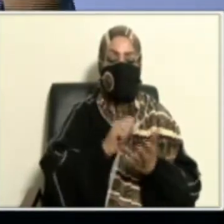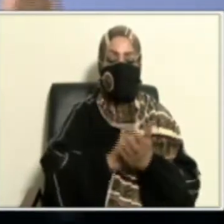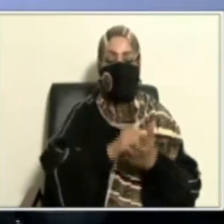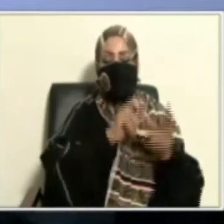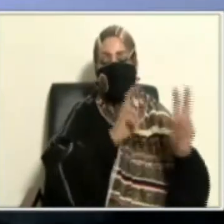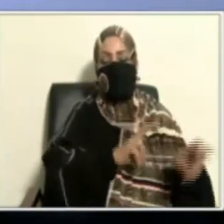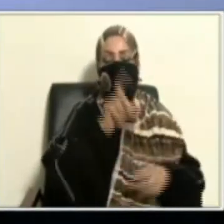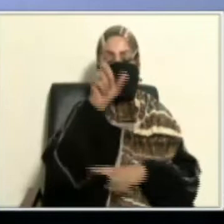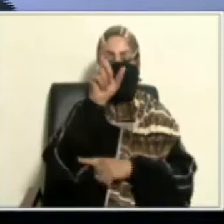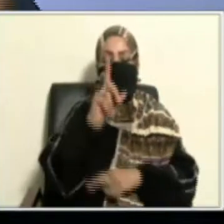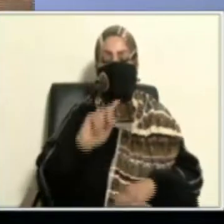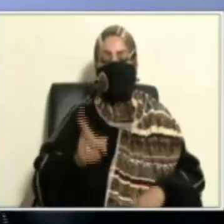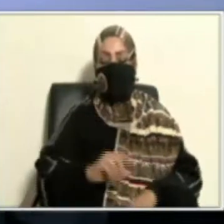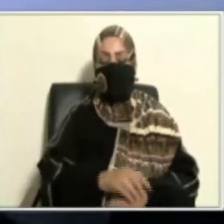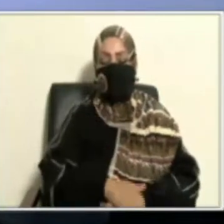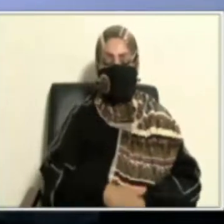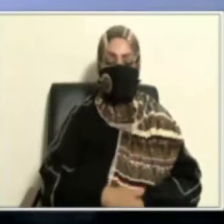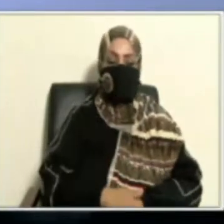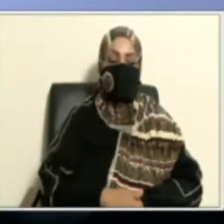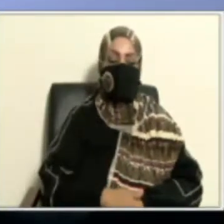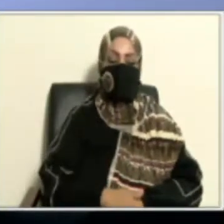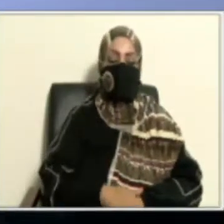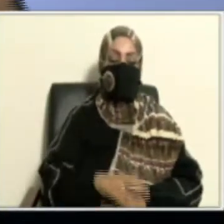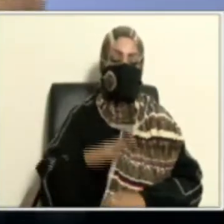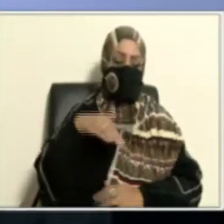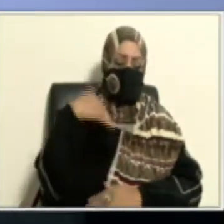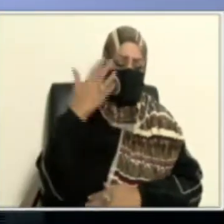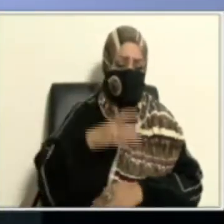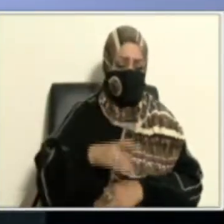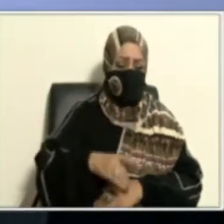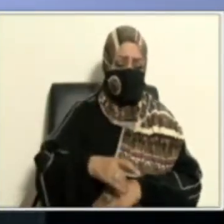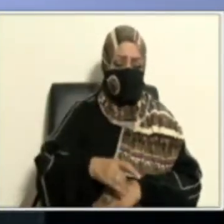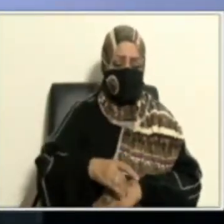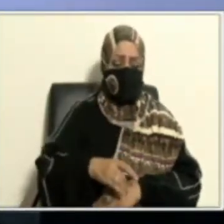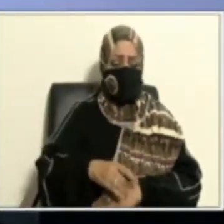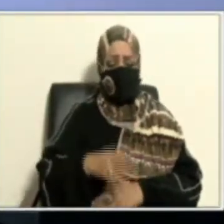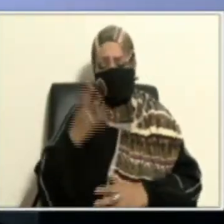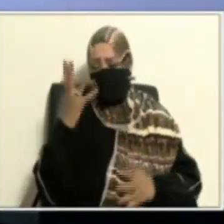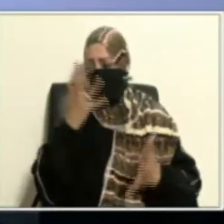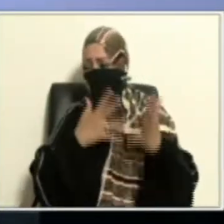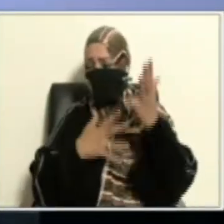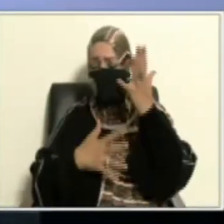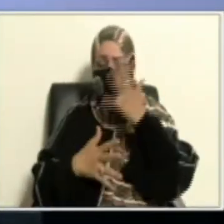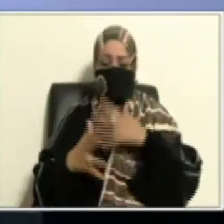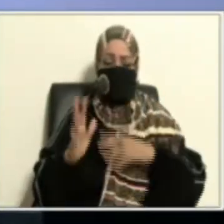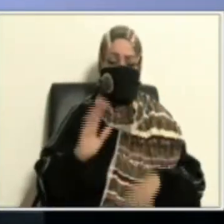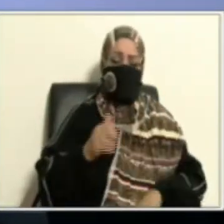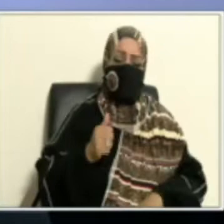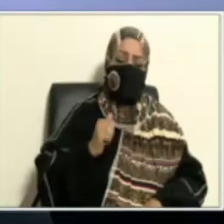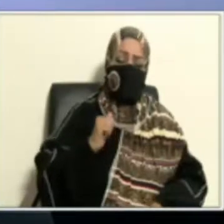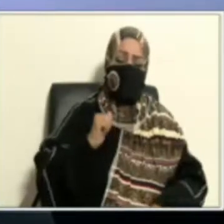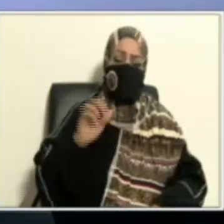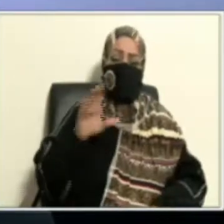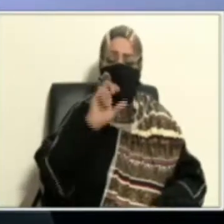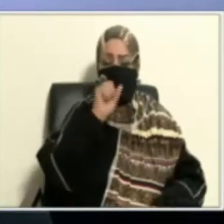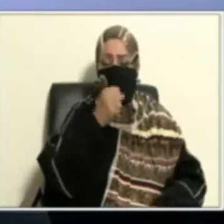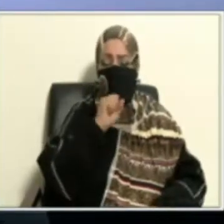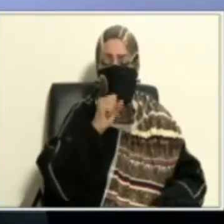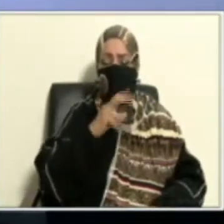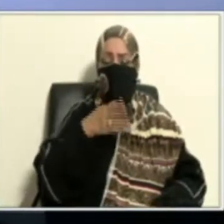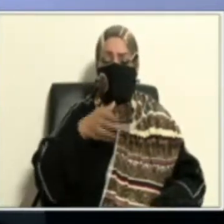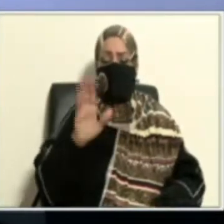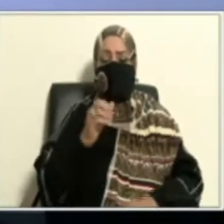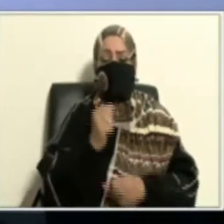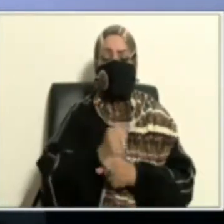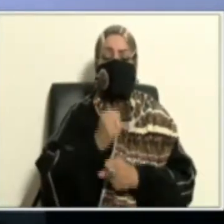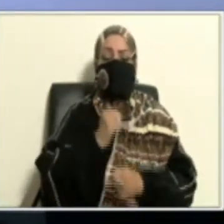بيمشي يجيب خبزة ولا بيمشي لعمل ولا ما يبيش يولي للحوش لأي ظرف من الظروف، يفعل كما